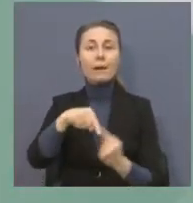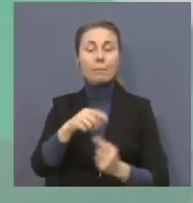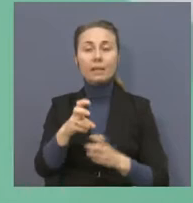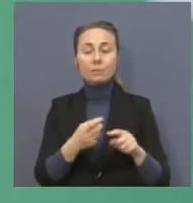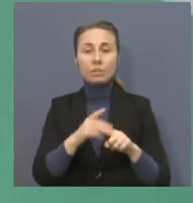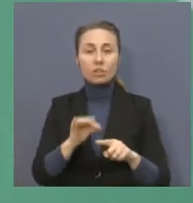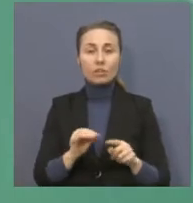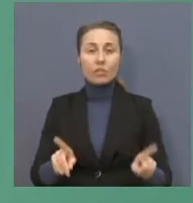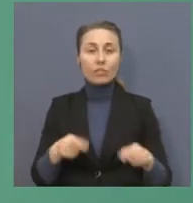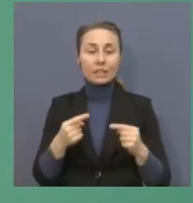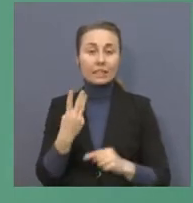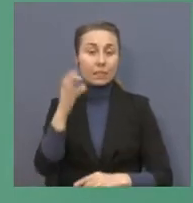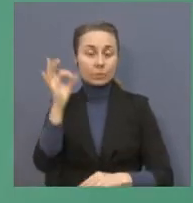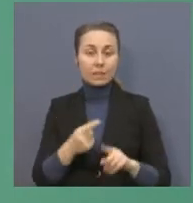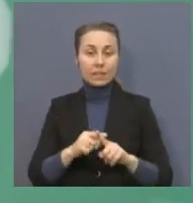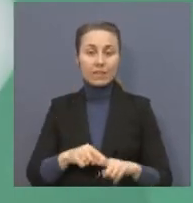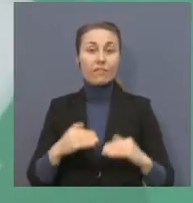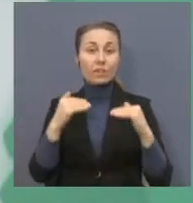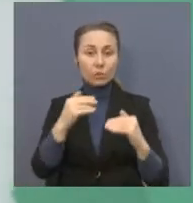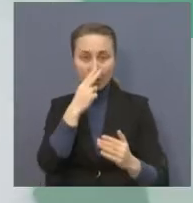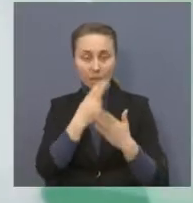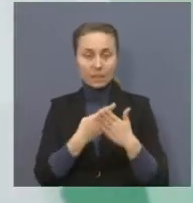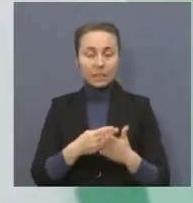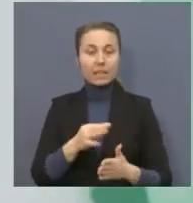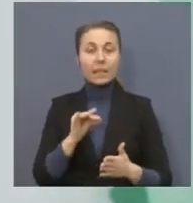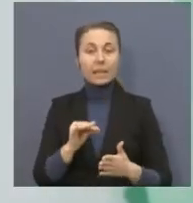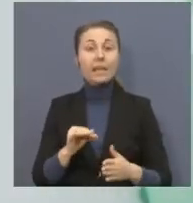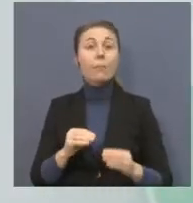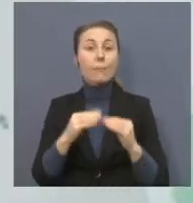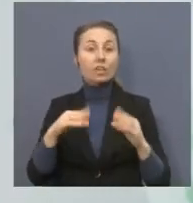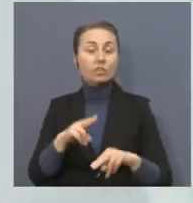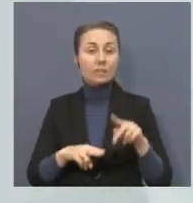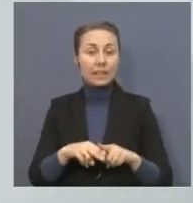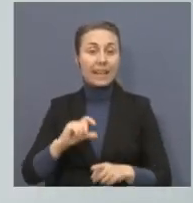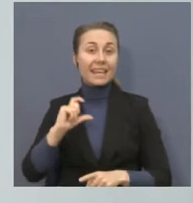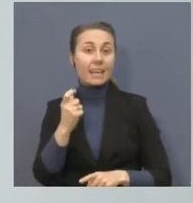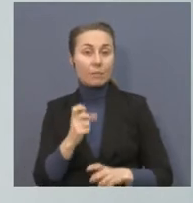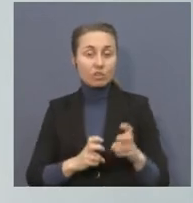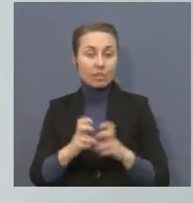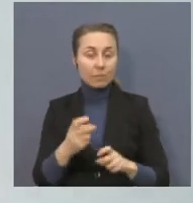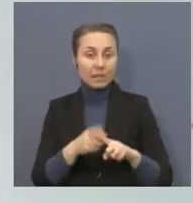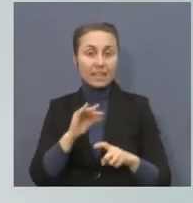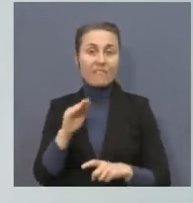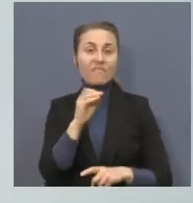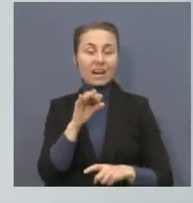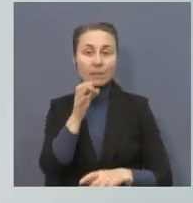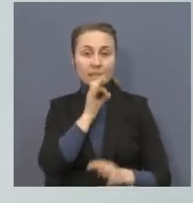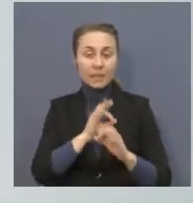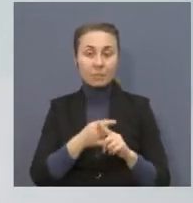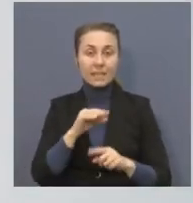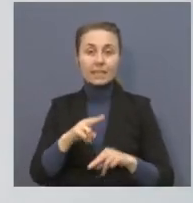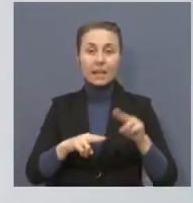на 3%. Высокие показатели наблюдаются и в машиностроении, химической промышленности, фармацевтике,